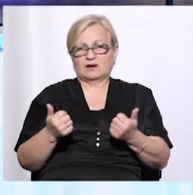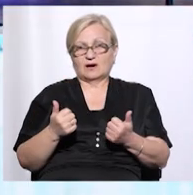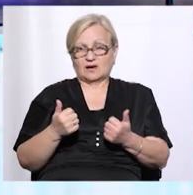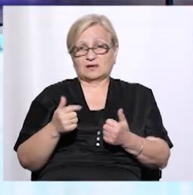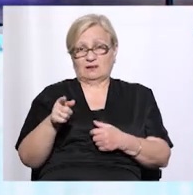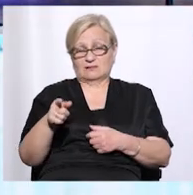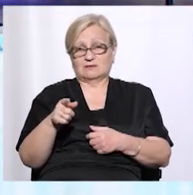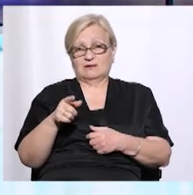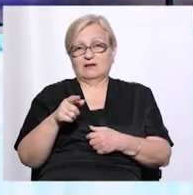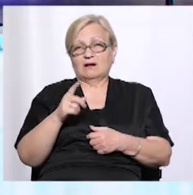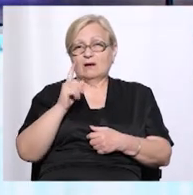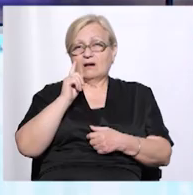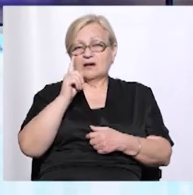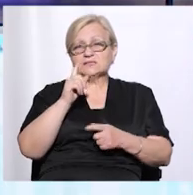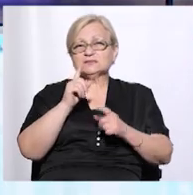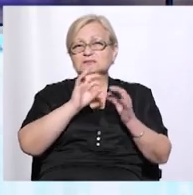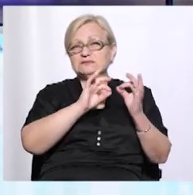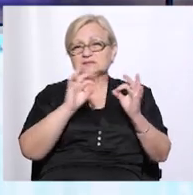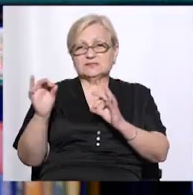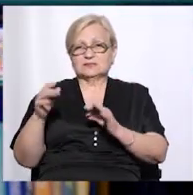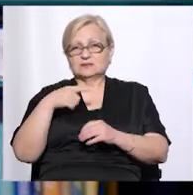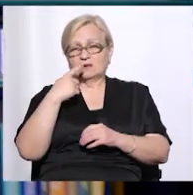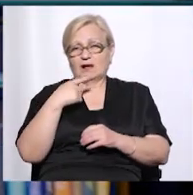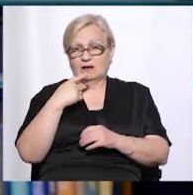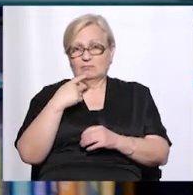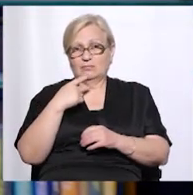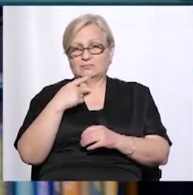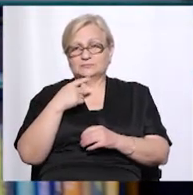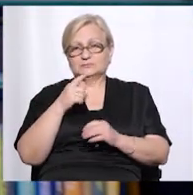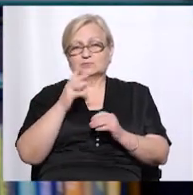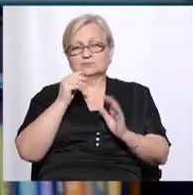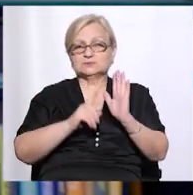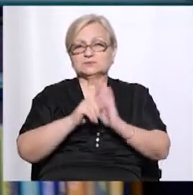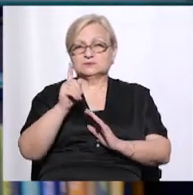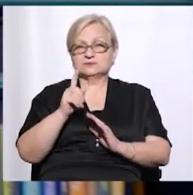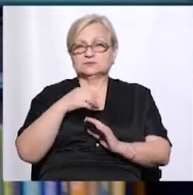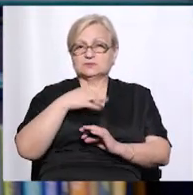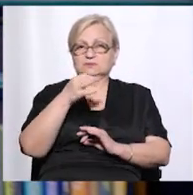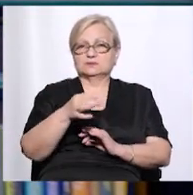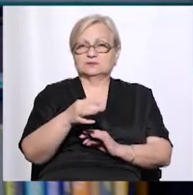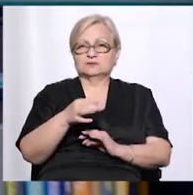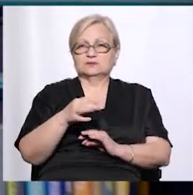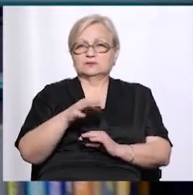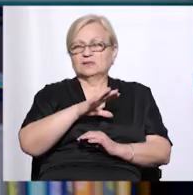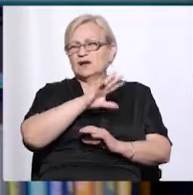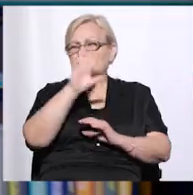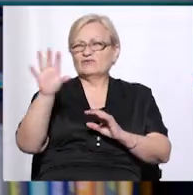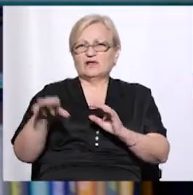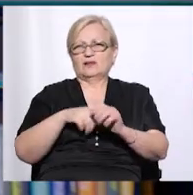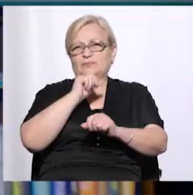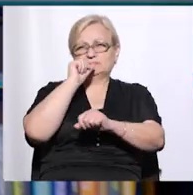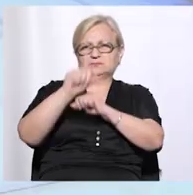სისასტიკე. მაგრამ ერთ ისეთ წინადადებას ამბობს, რომელიც აი როგორც დასაწყისში გითხარით, წონის ყველა